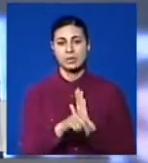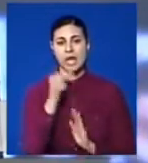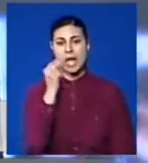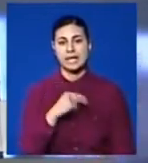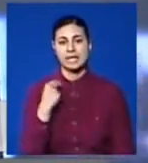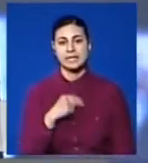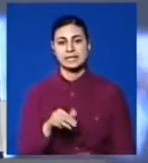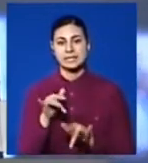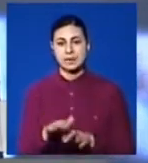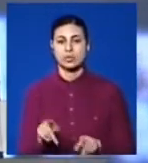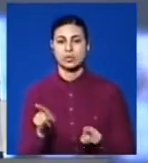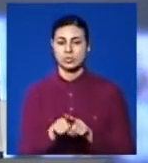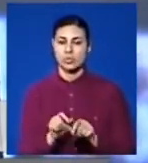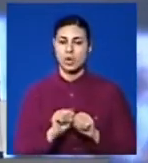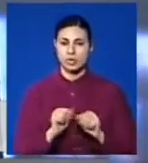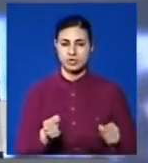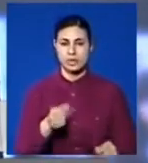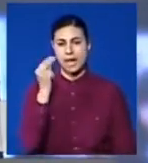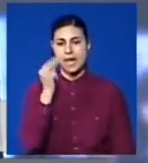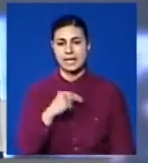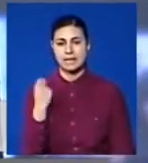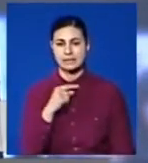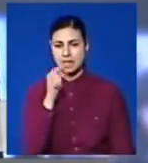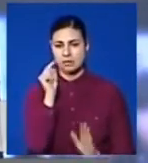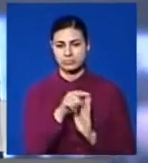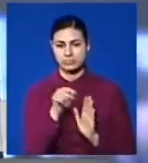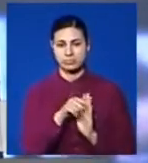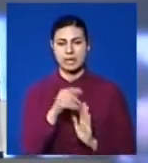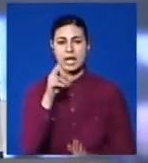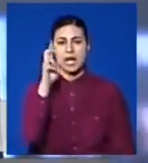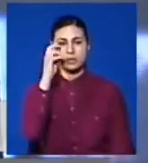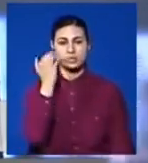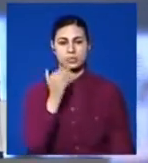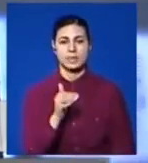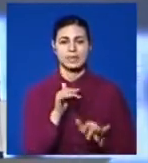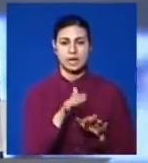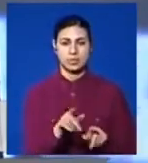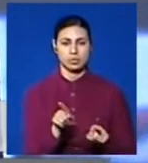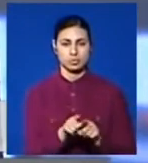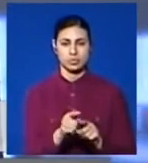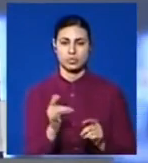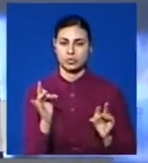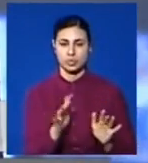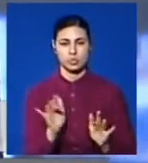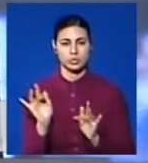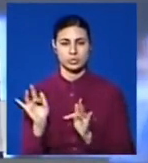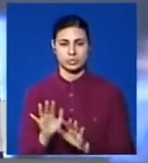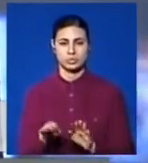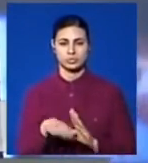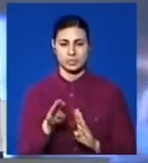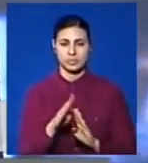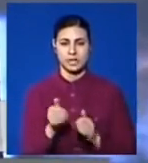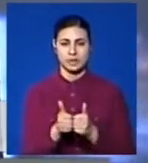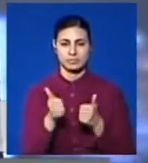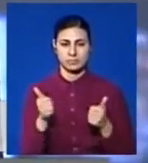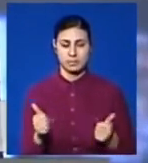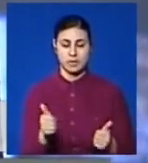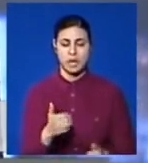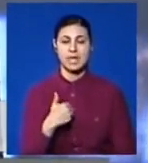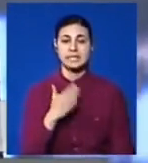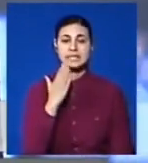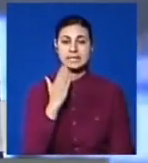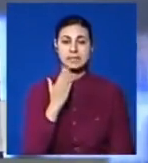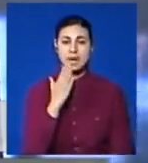საქმიანობაში, ისევე როგორც არ შეიძლება ეკლესია ერეოდეს სახელისუფლების საქმიანობაში. ეხლა რატომ თვლით, რომ